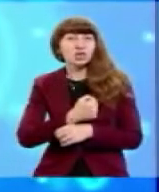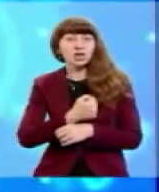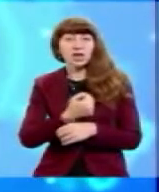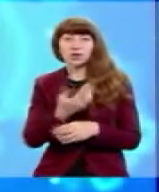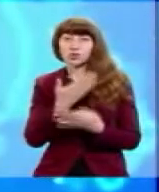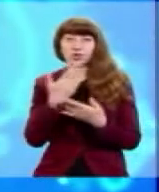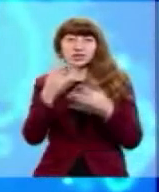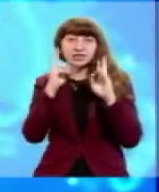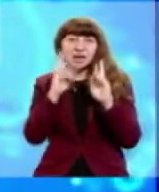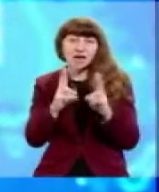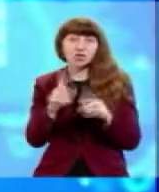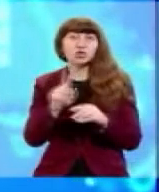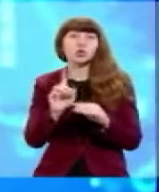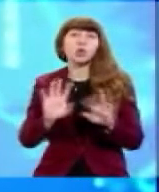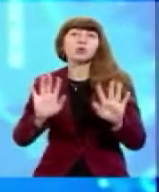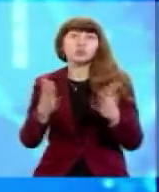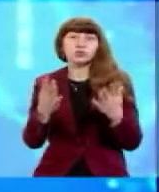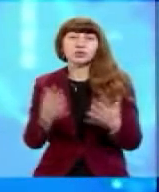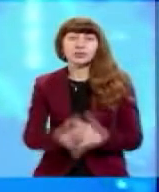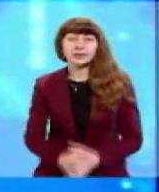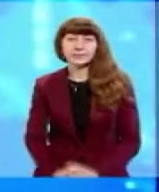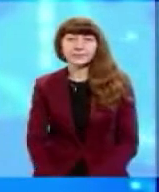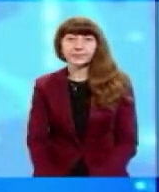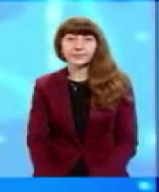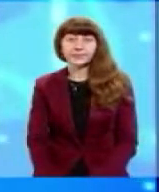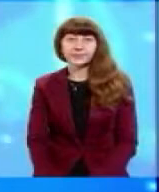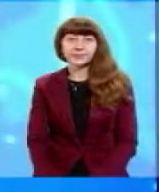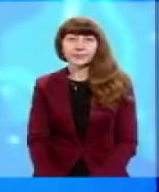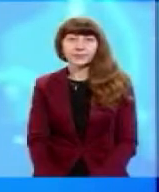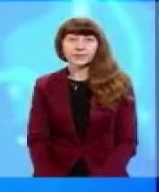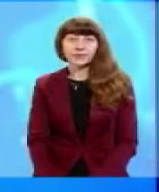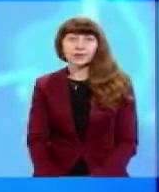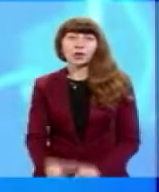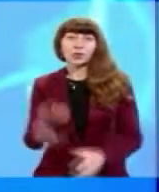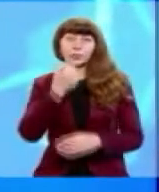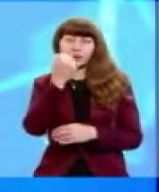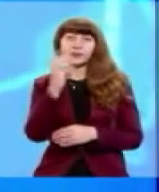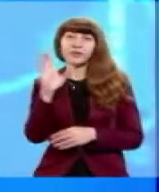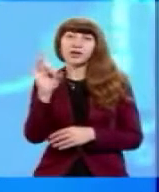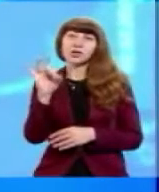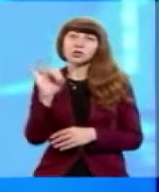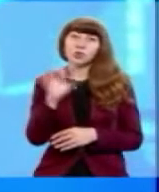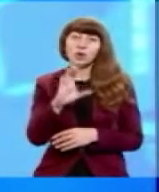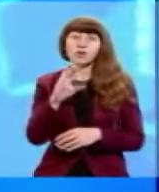органдарының қызметкерлері мен облыс тұрғындарына алғысын білдірді. Бұған дейін біз 5 жастағы қызды 4 күн бойы